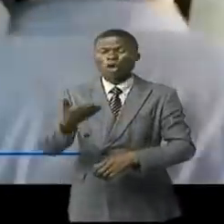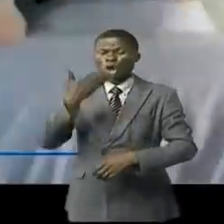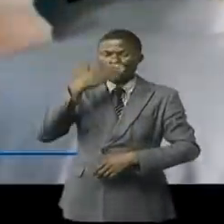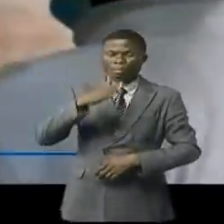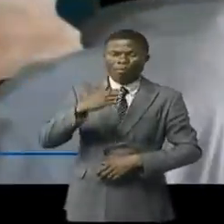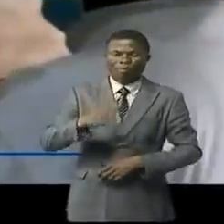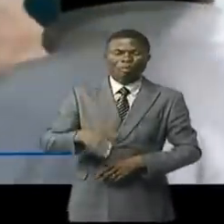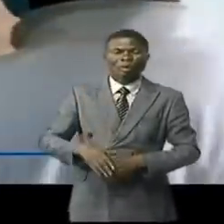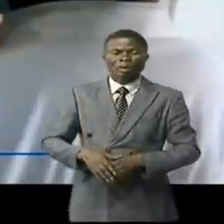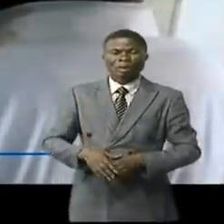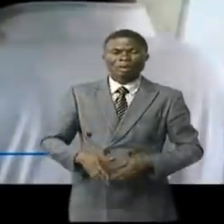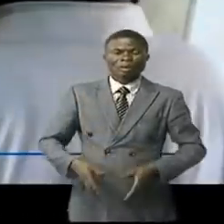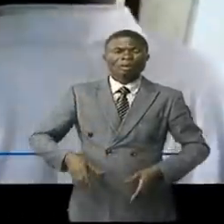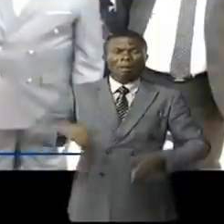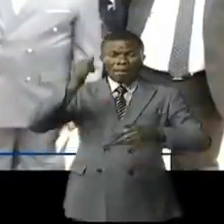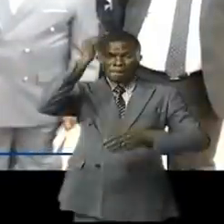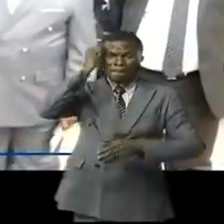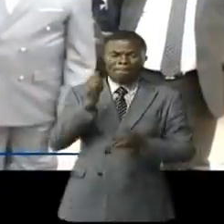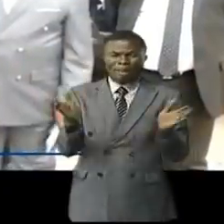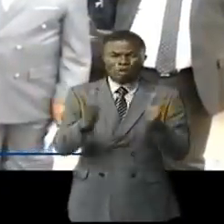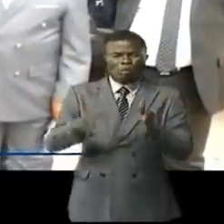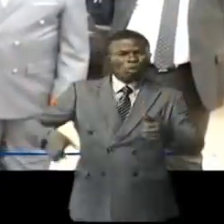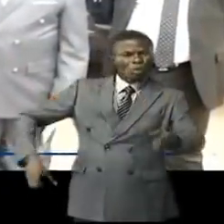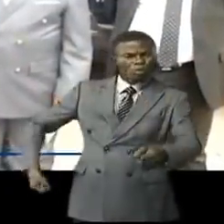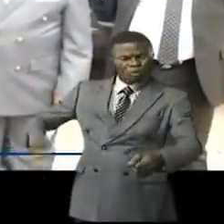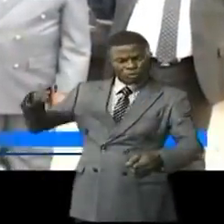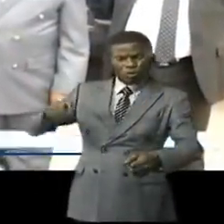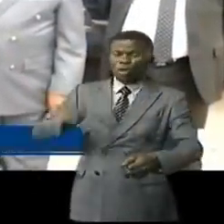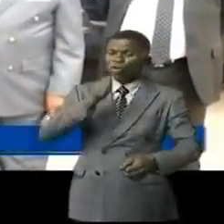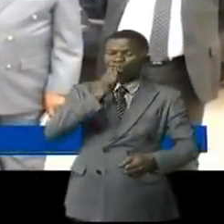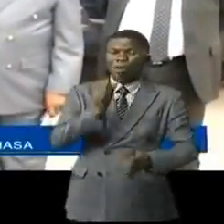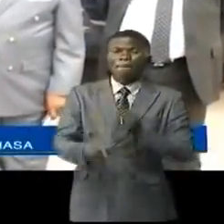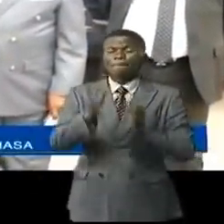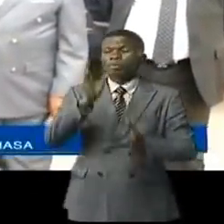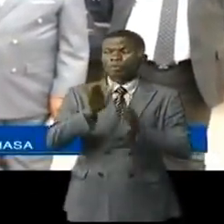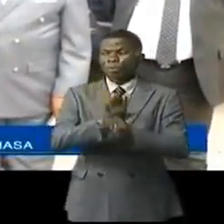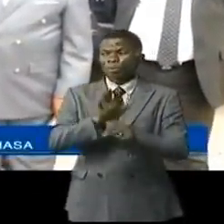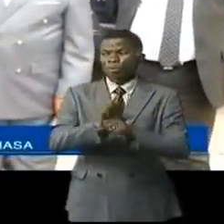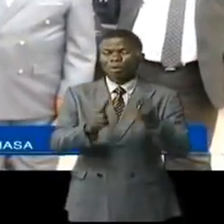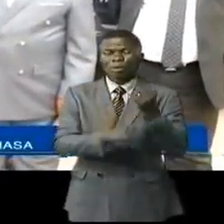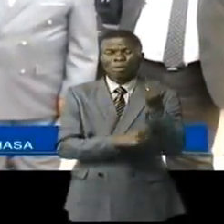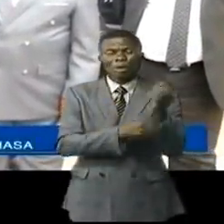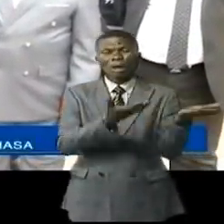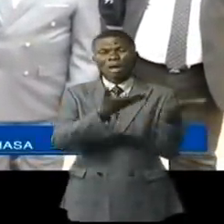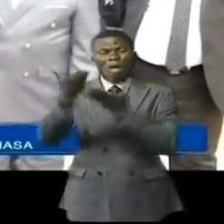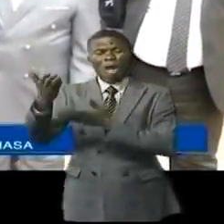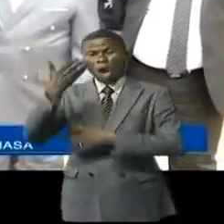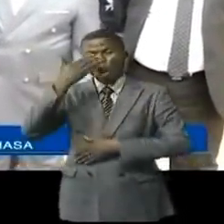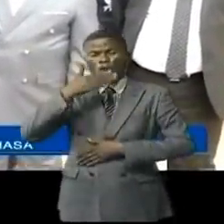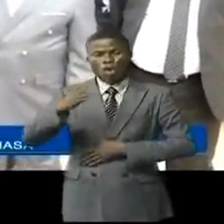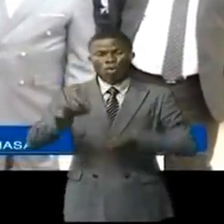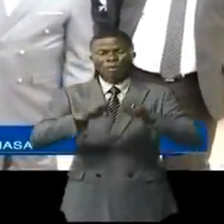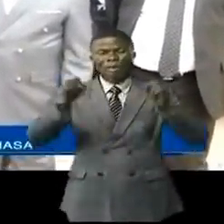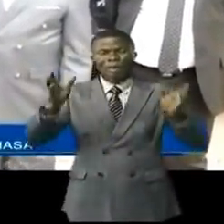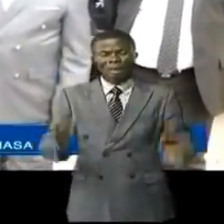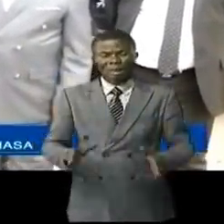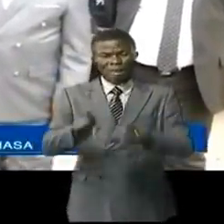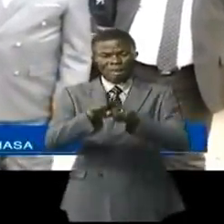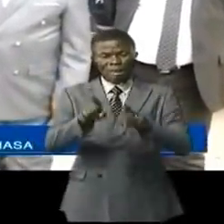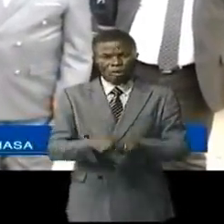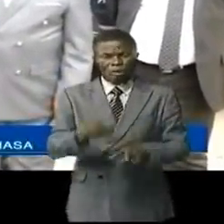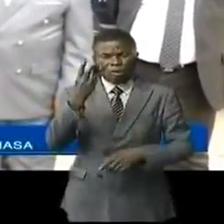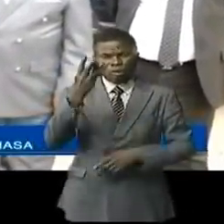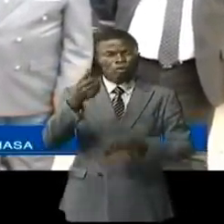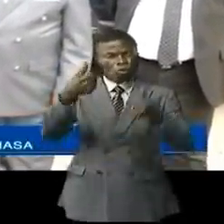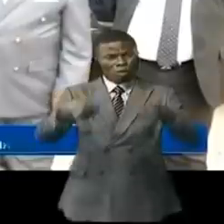baleinière qui a pris feu et les victimes de l'accident sont ici. Il y en a qui sont transférés à l'hôpital de Saint-Gantenaire. Il y a trois qui